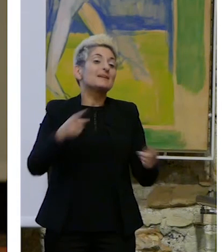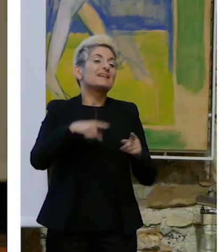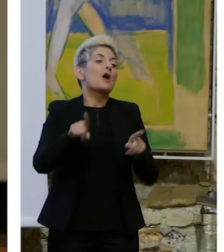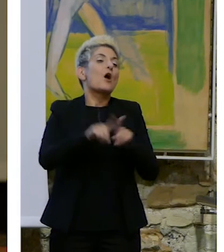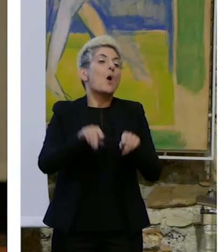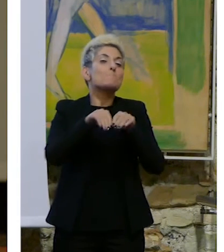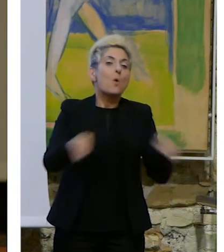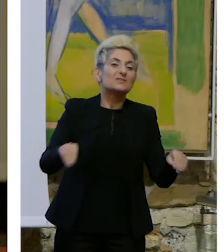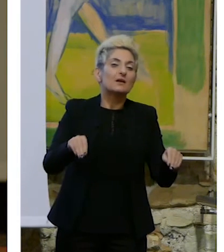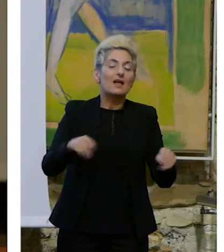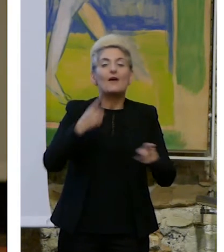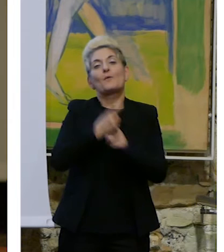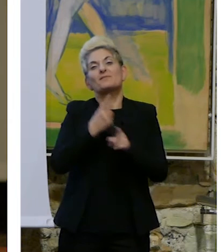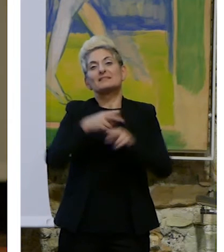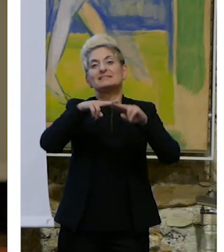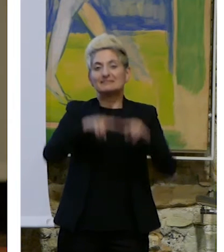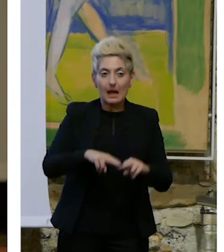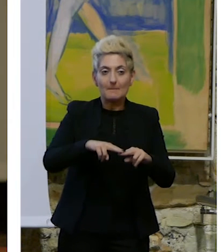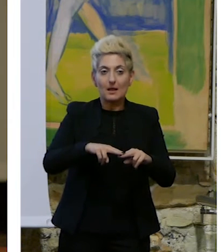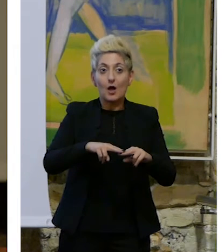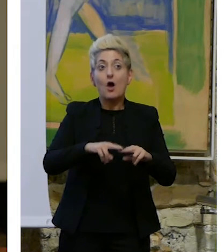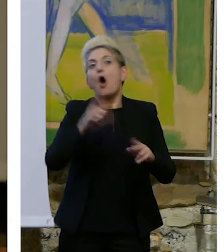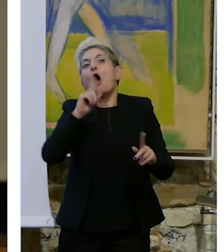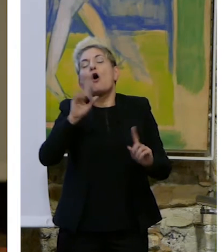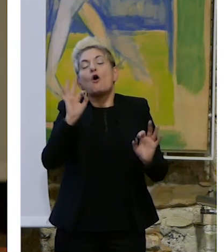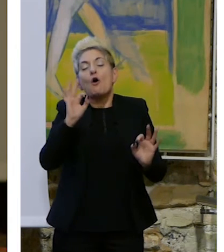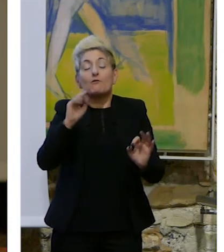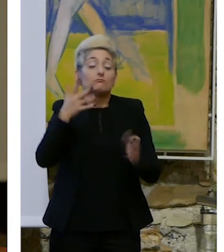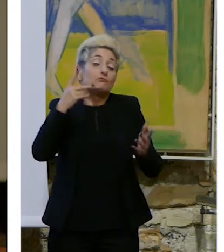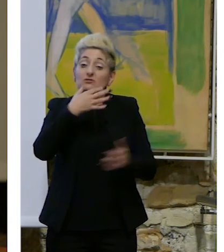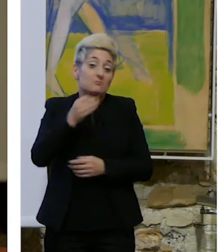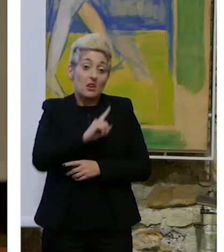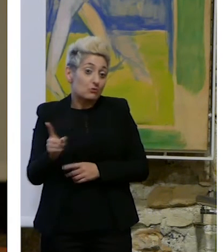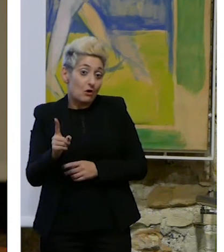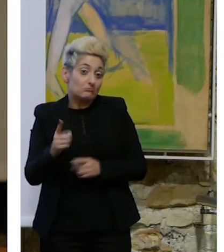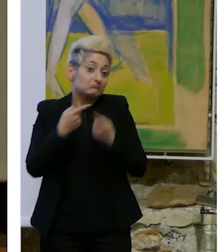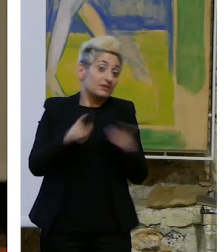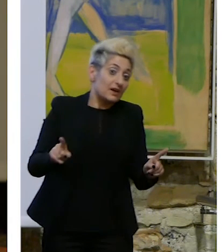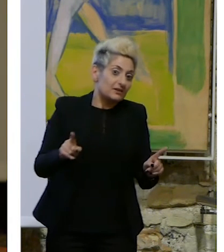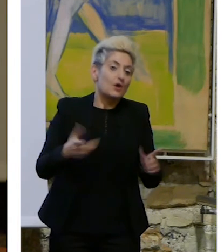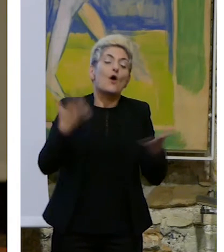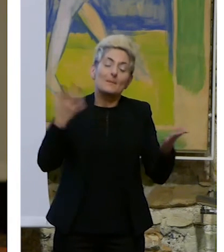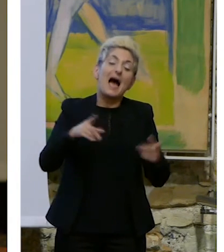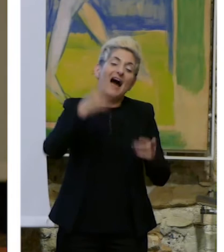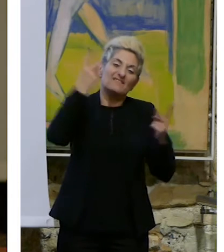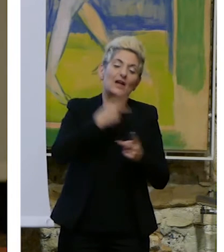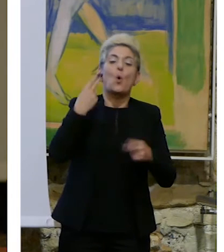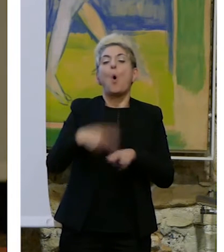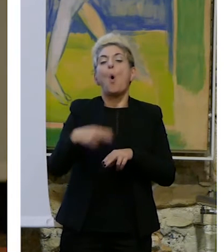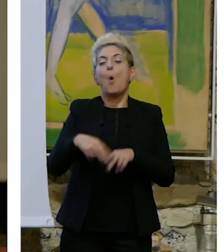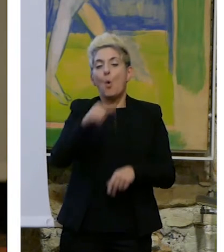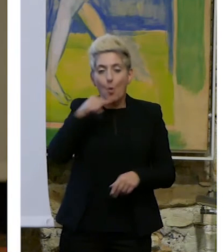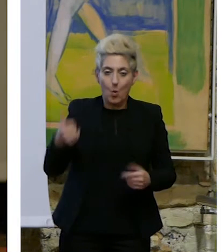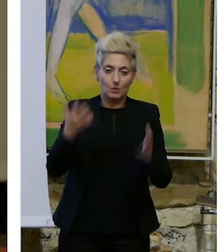o forse non sarebbe bello che fosse stabile, non siamo neanche in grado di dirlo più di tanto. Sarebbe invece utile che un evento